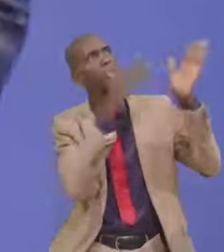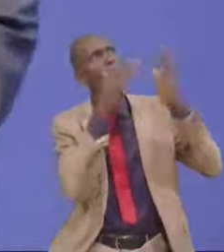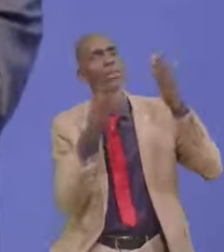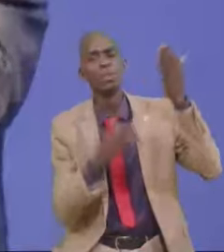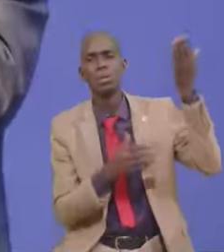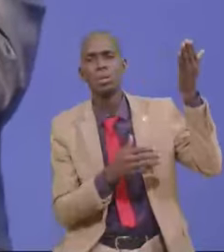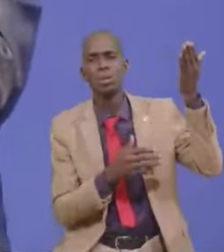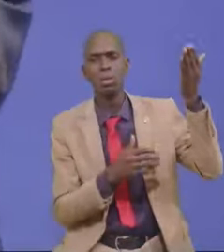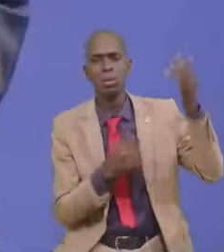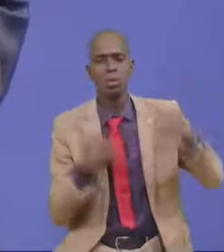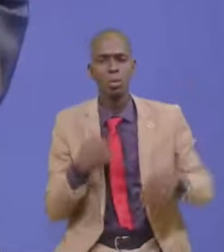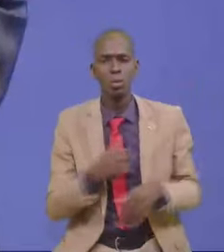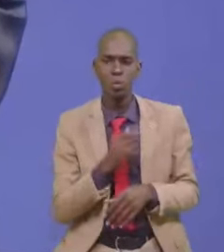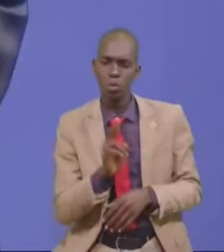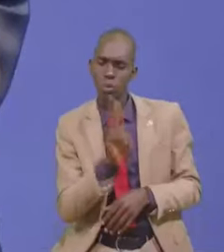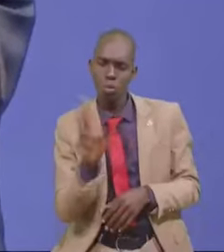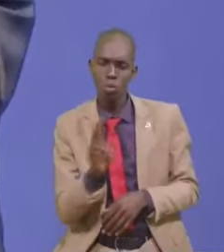Nous utilisons l'astronomie.